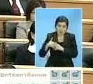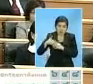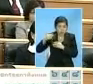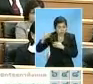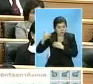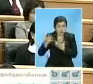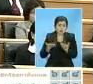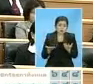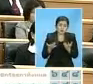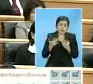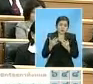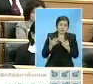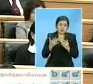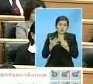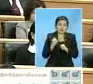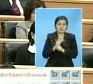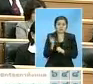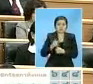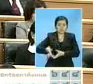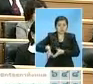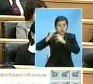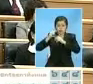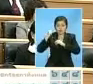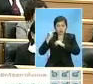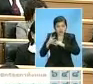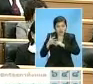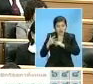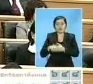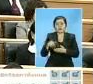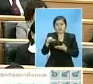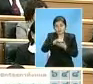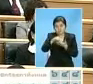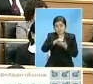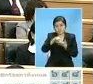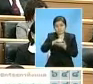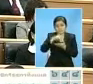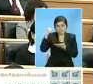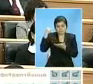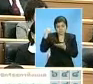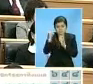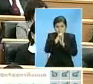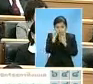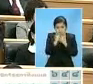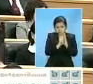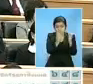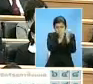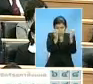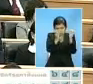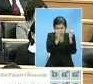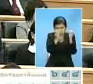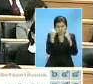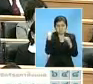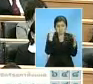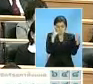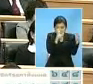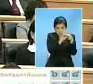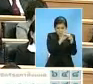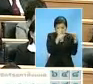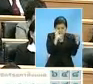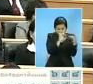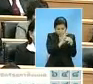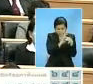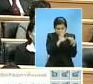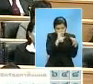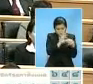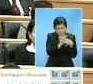ถอยหลังก็ไม่ได้มาตรการอย่างนี้ก็ต้องแก้ไขครับเรามีอย่างนี้อยู่หลายมาตราครับผมในฐานะเป็นผู้ใช้ผมเห็นปัญหาที่